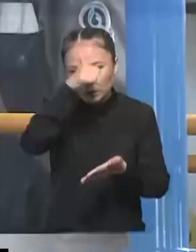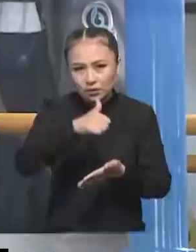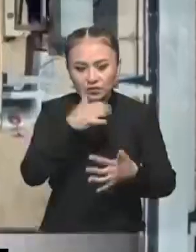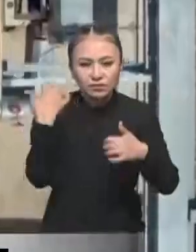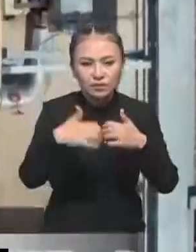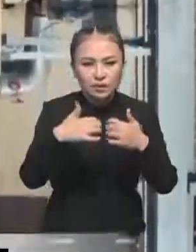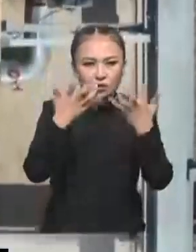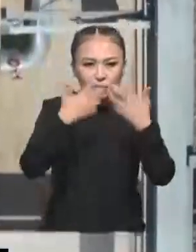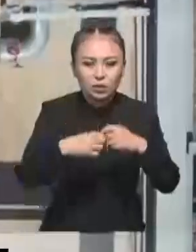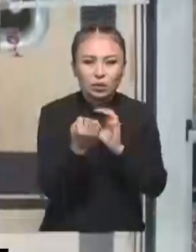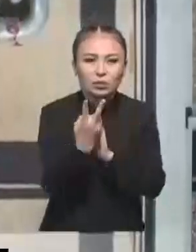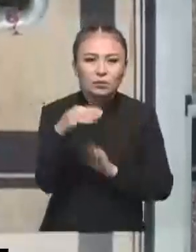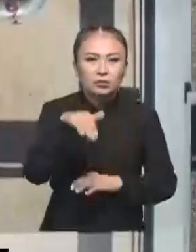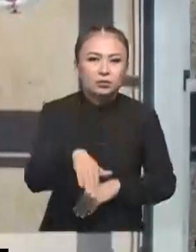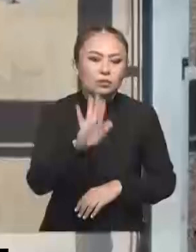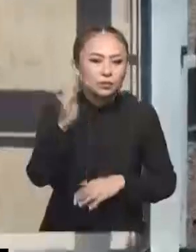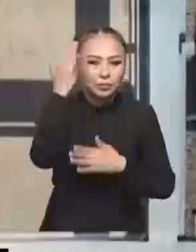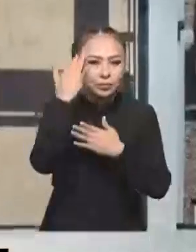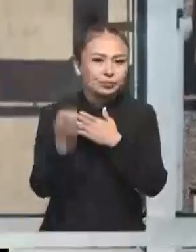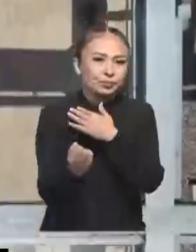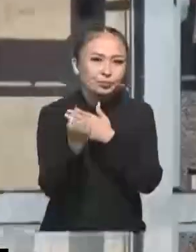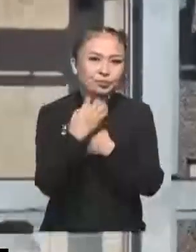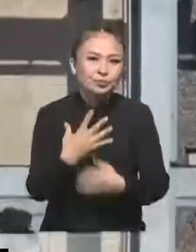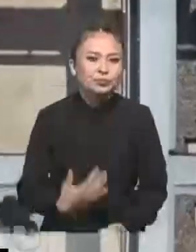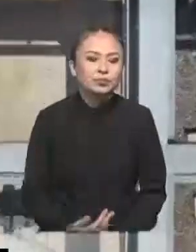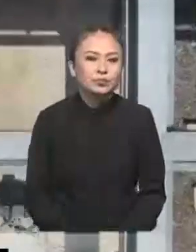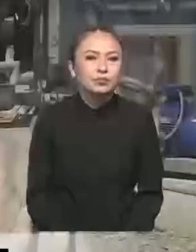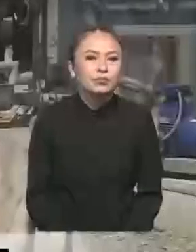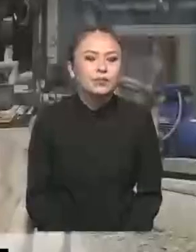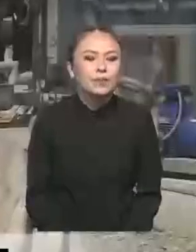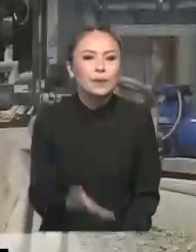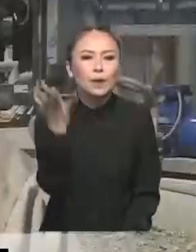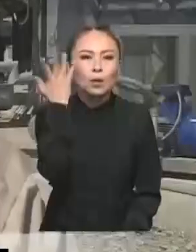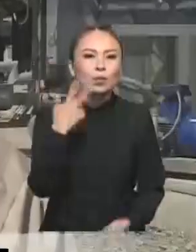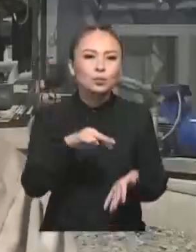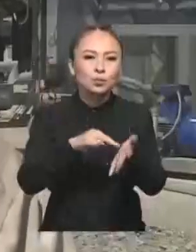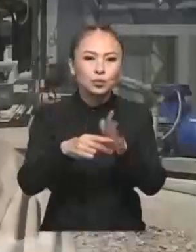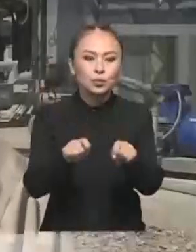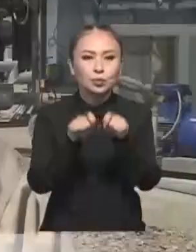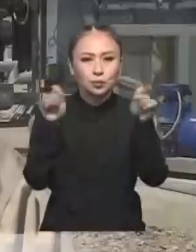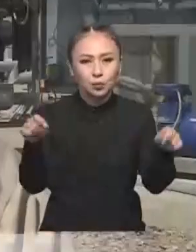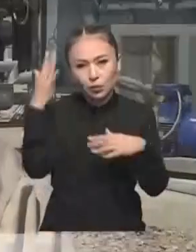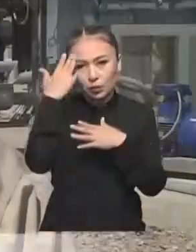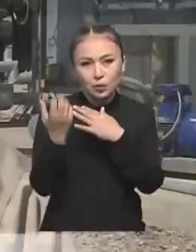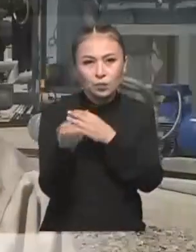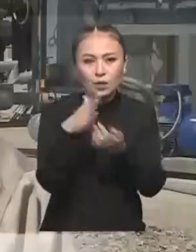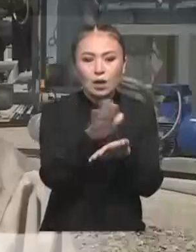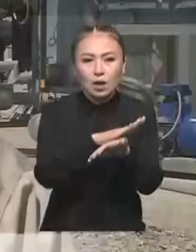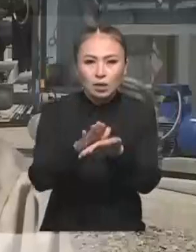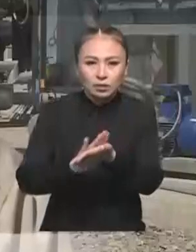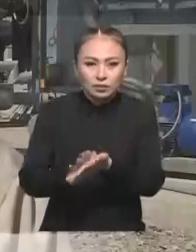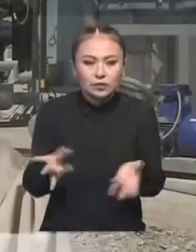есеппен 12000 текше метр мұнай шламын өңдеуге мүмкіндік бар. Жоба қосылғаннан кейін мұнай қалдығынан тазарту